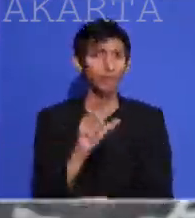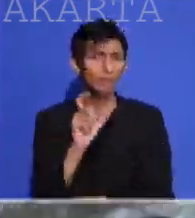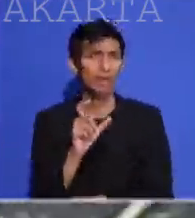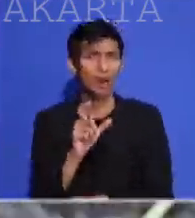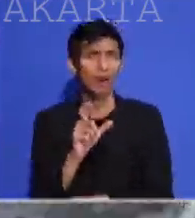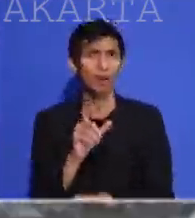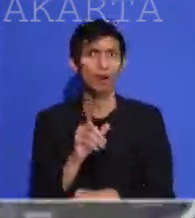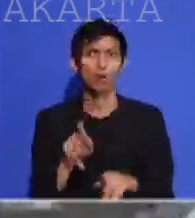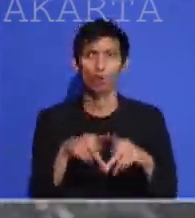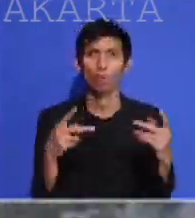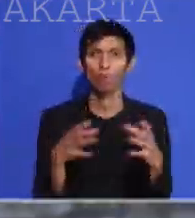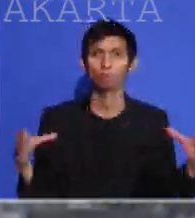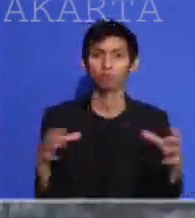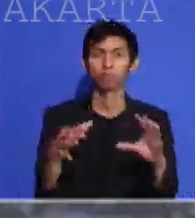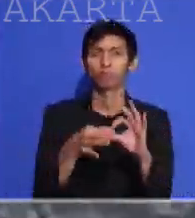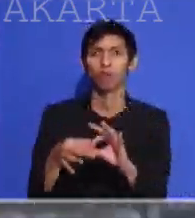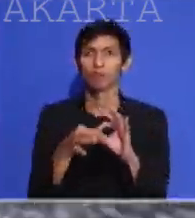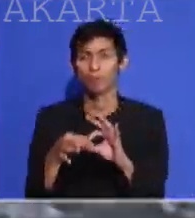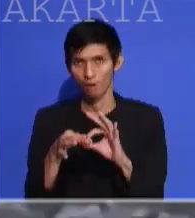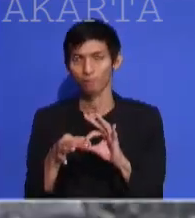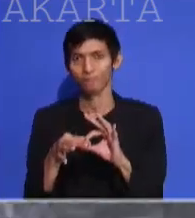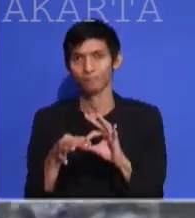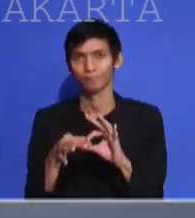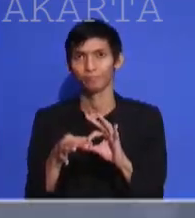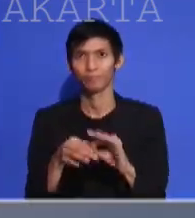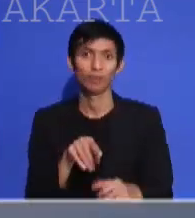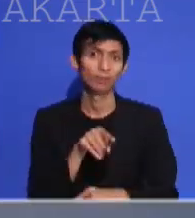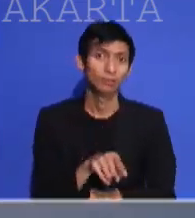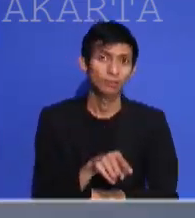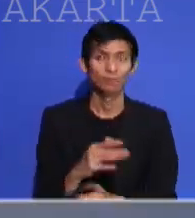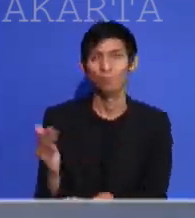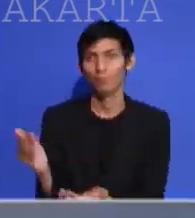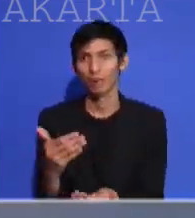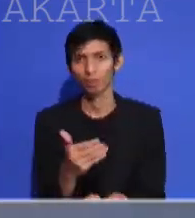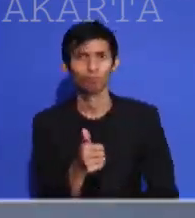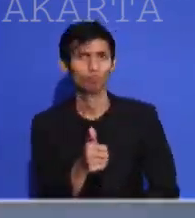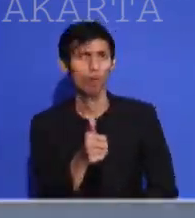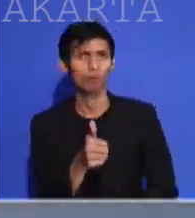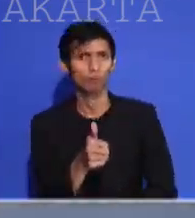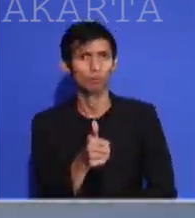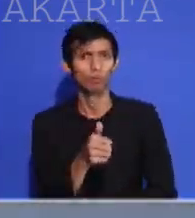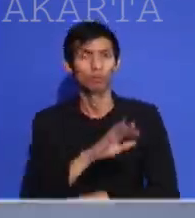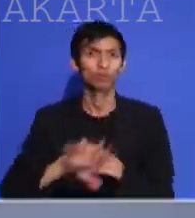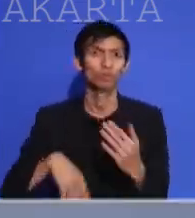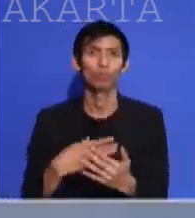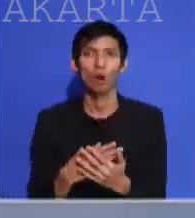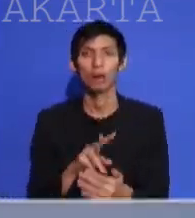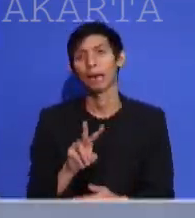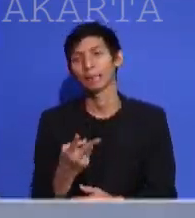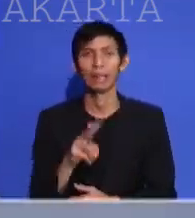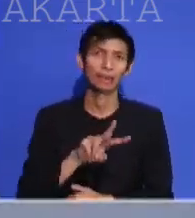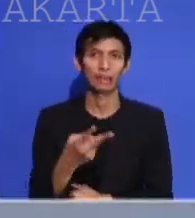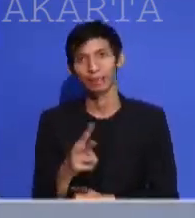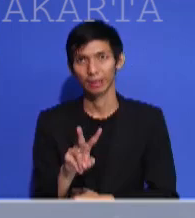sesarengan. Budidaya mina kanthi cara klempakan asilipun langkung sae jalaran para warga sami lelinton seserepan informasi